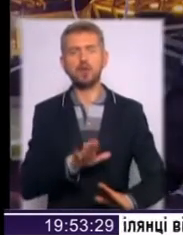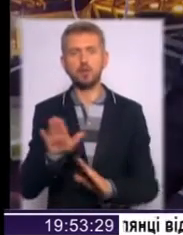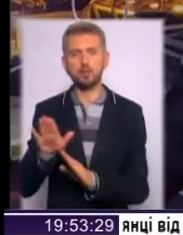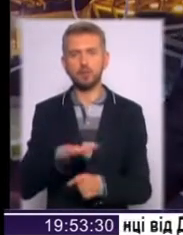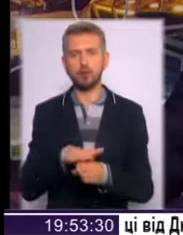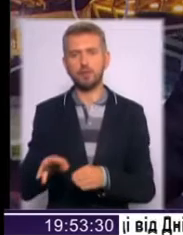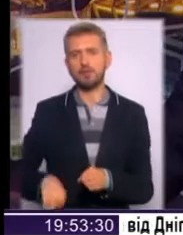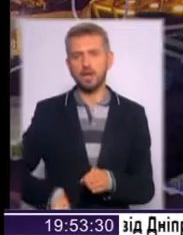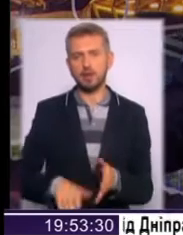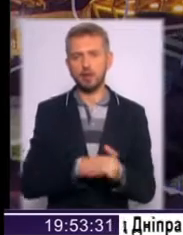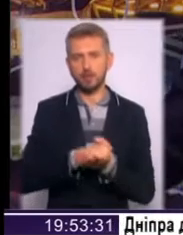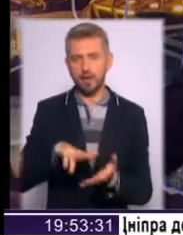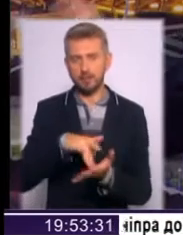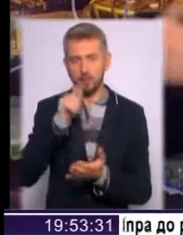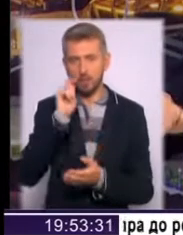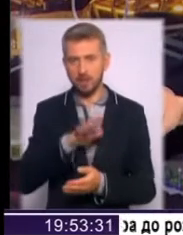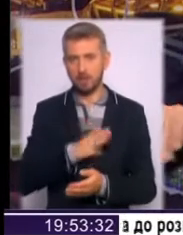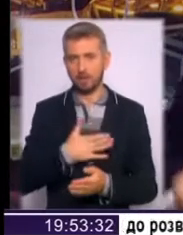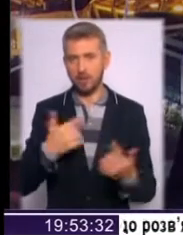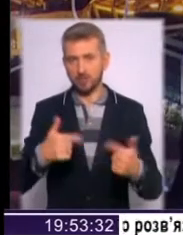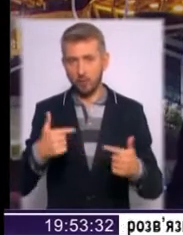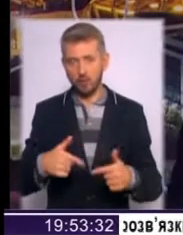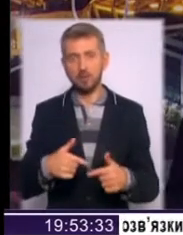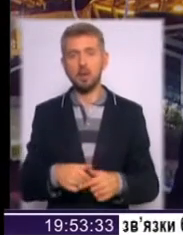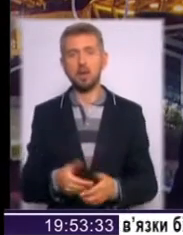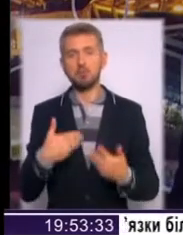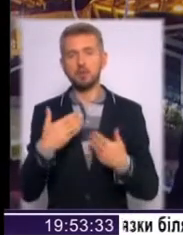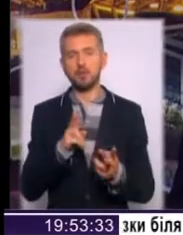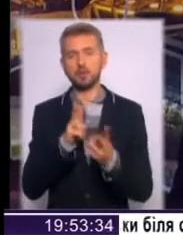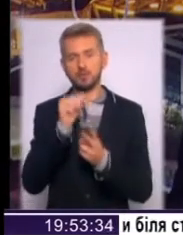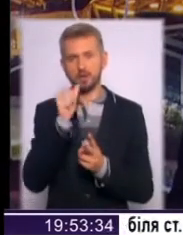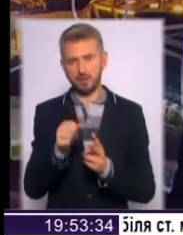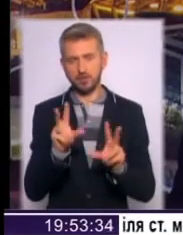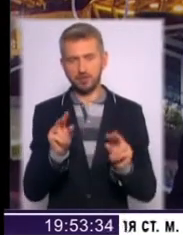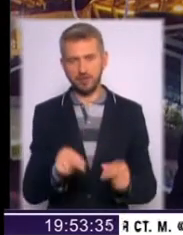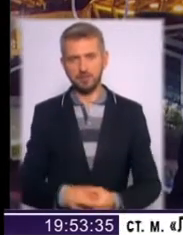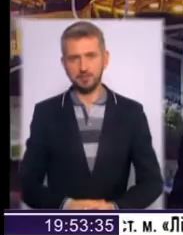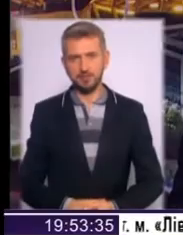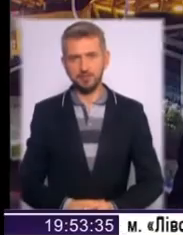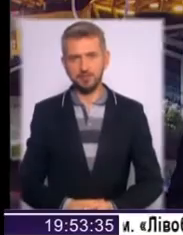Асоціації міст України, був гостем нашої студії. Зараз пауза, потім з наступними гостями на наступні теми. Будьте з нами.